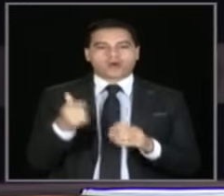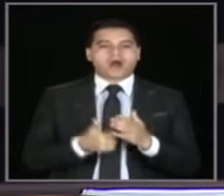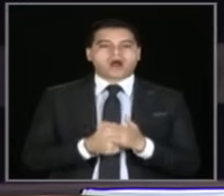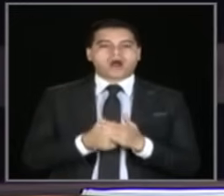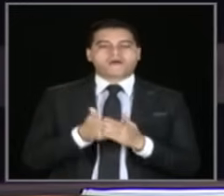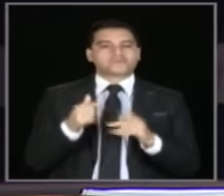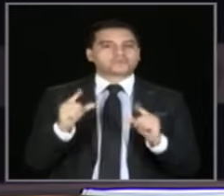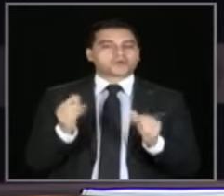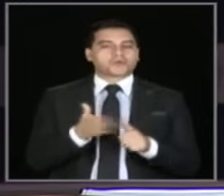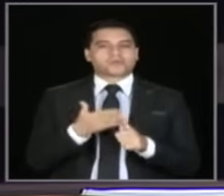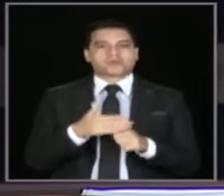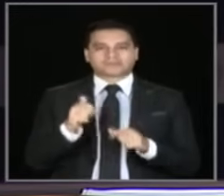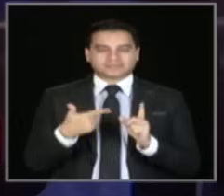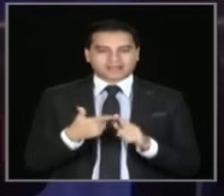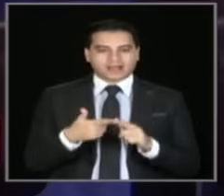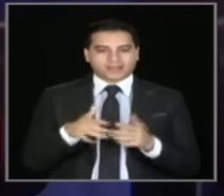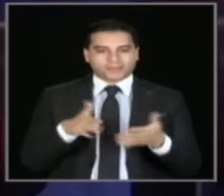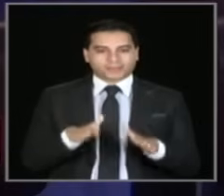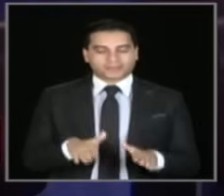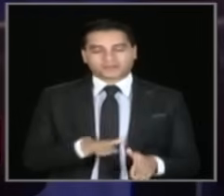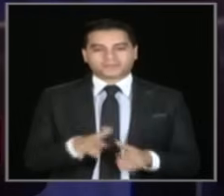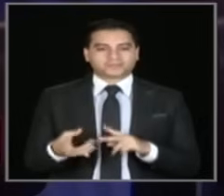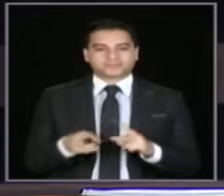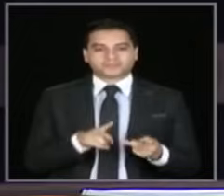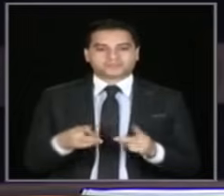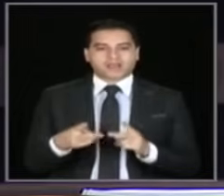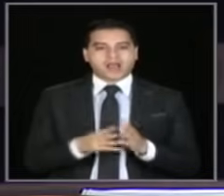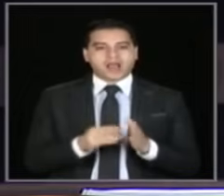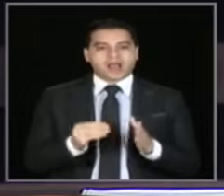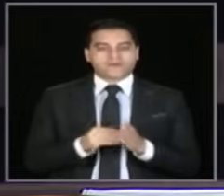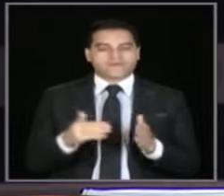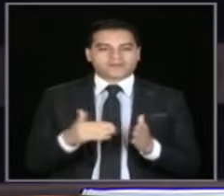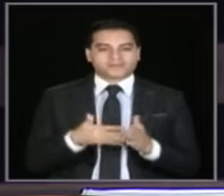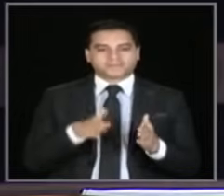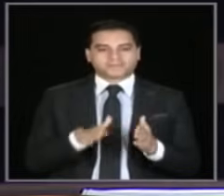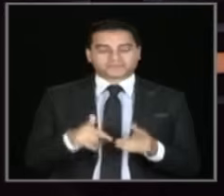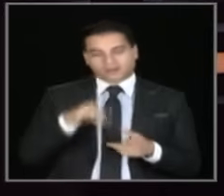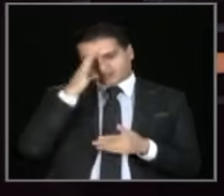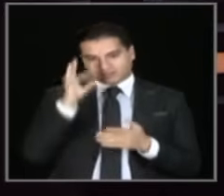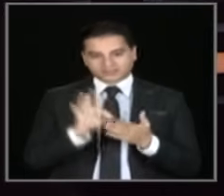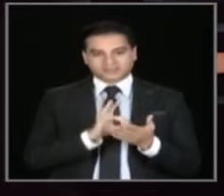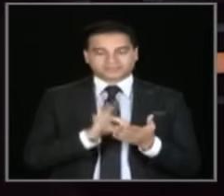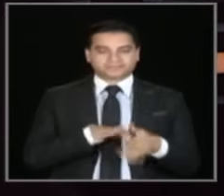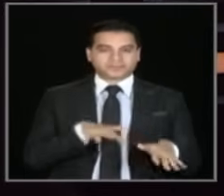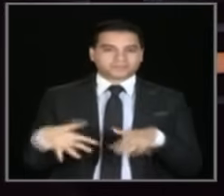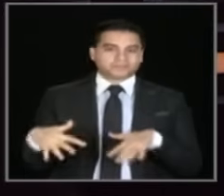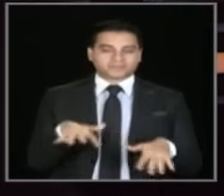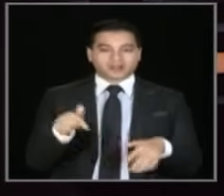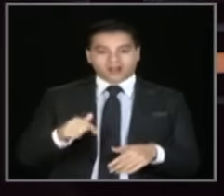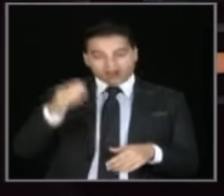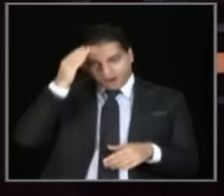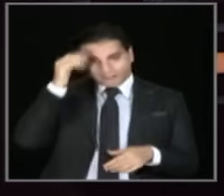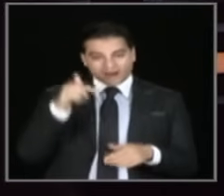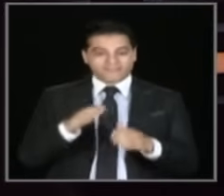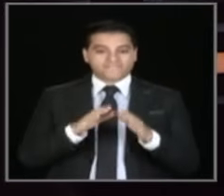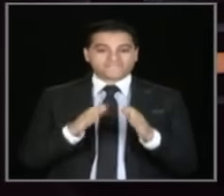كان متالق، السنه دي تالق اول مباراه وبعد كده ما تعرفش ايه اللي حصل. العباقره ما نقدرش نقول فيه وتيره